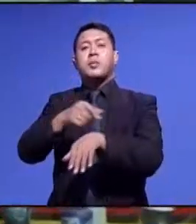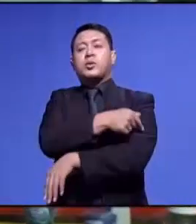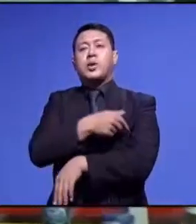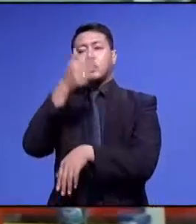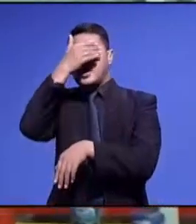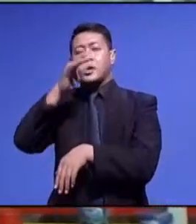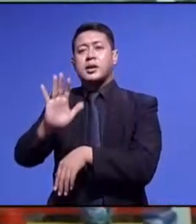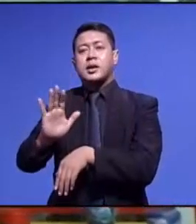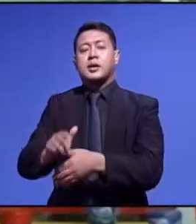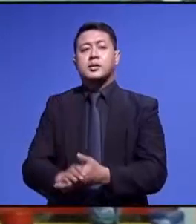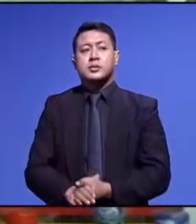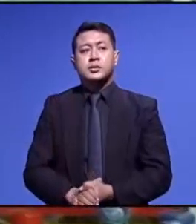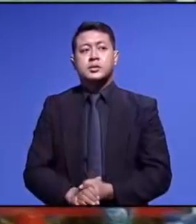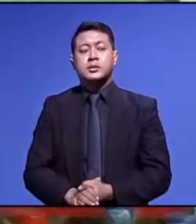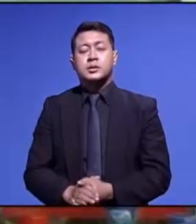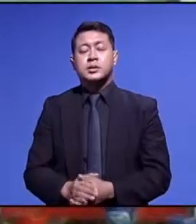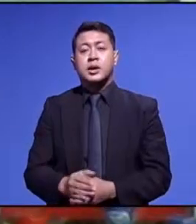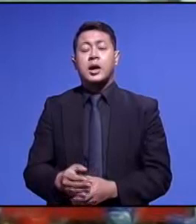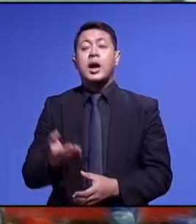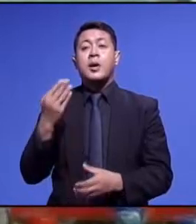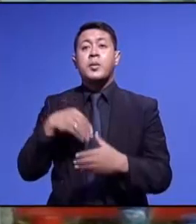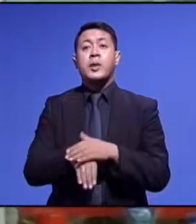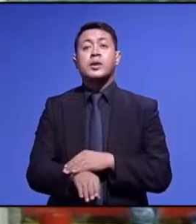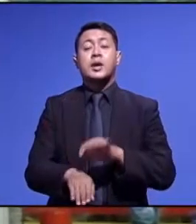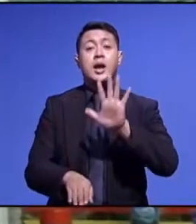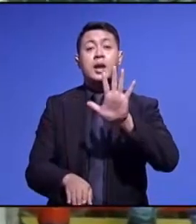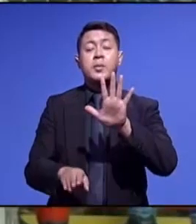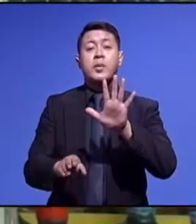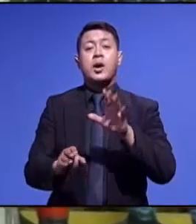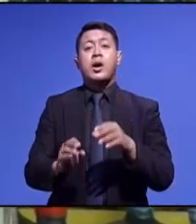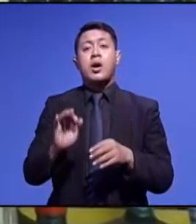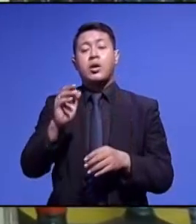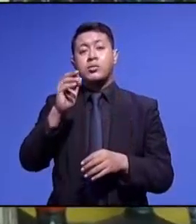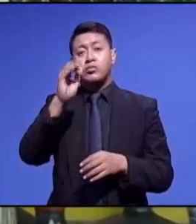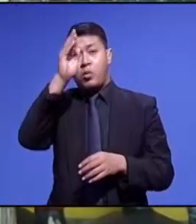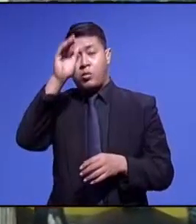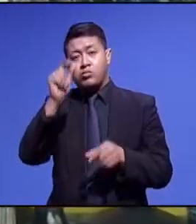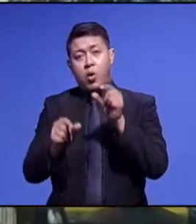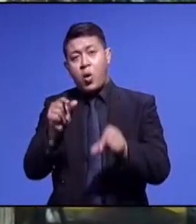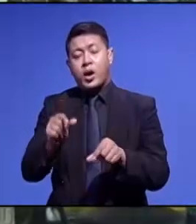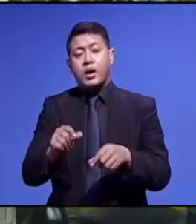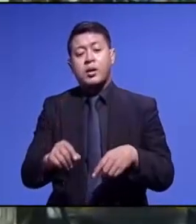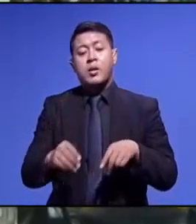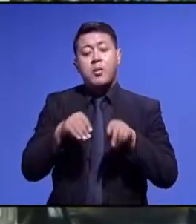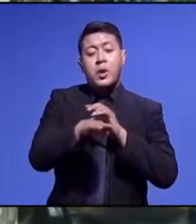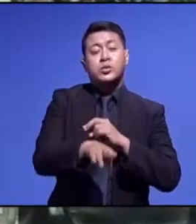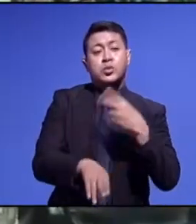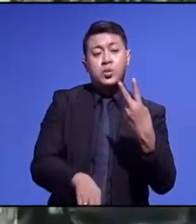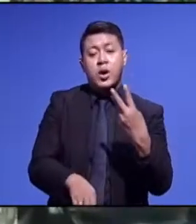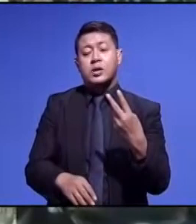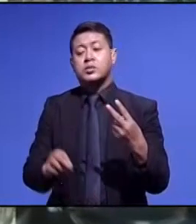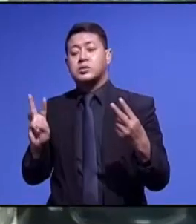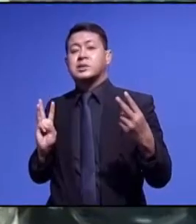Awalnya kemarin masuknya ada lima orang, tapi yang pertama kan mereka masuknya dua orang dulu. Habis itu masuk lagi tiga